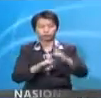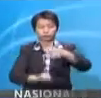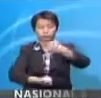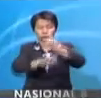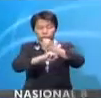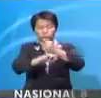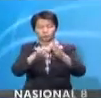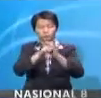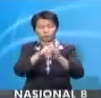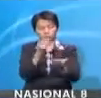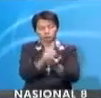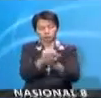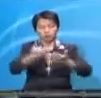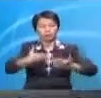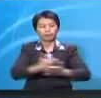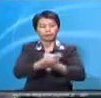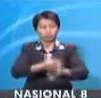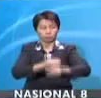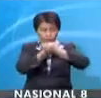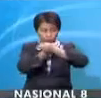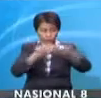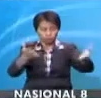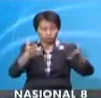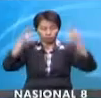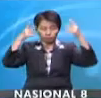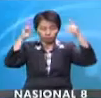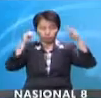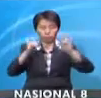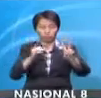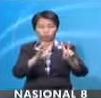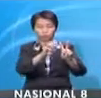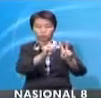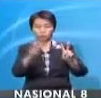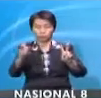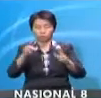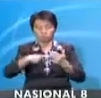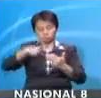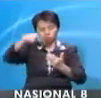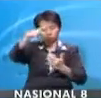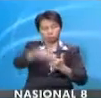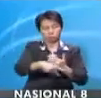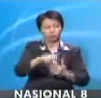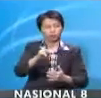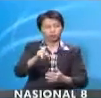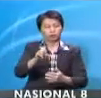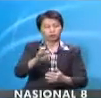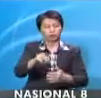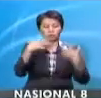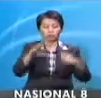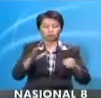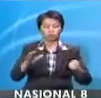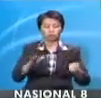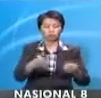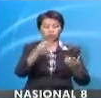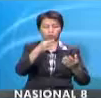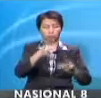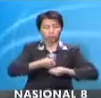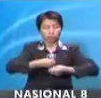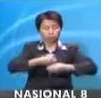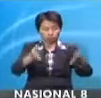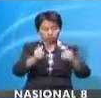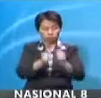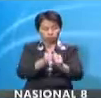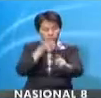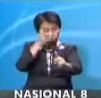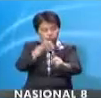model ekonomi baru yang diumumkan Perdana Menteri pada 2008, program transformasi negara telah dimandatkan sebagai